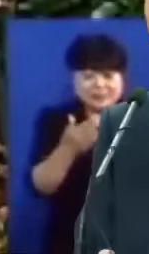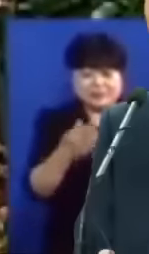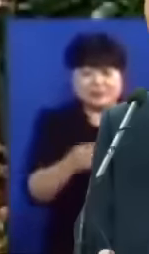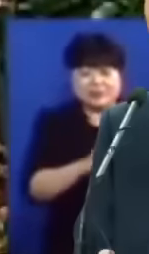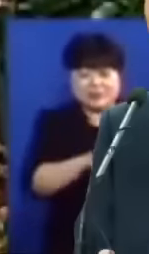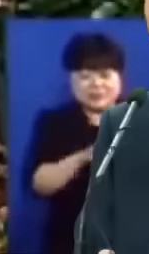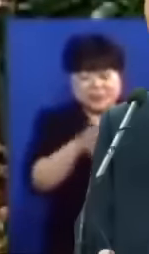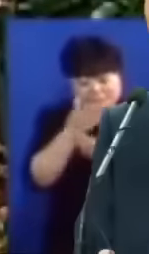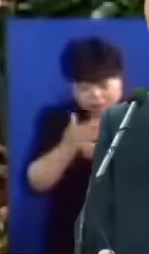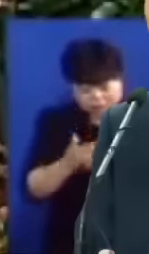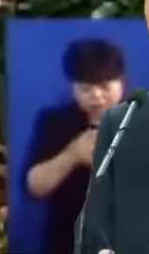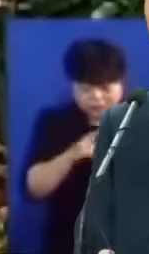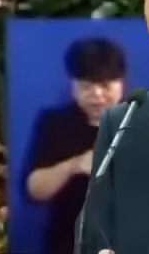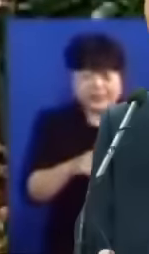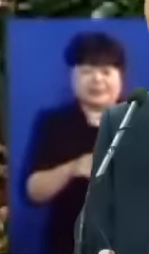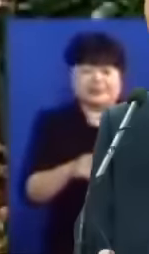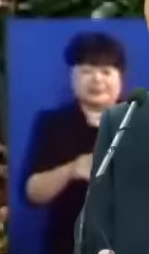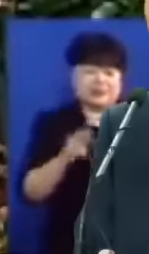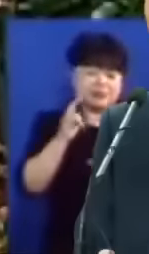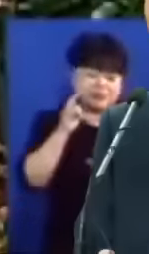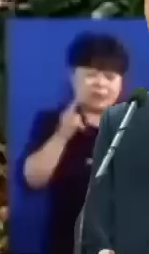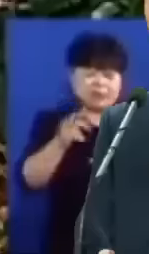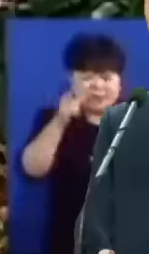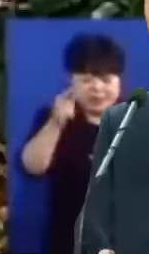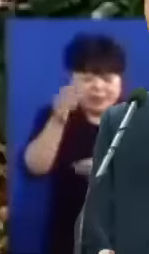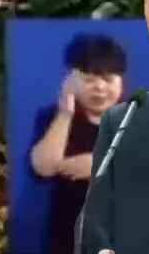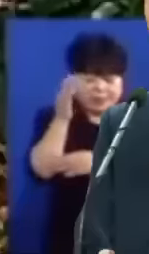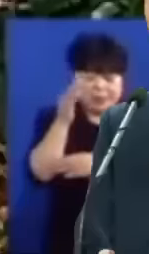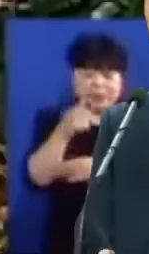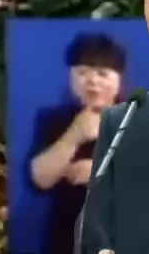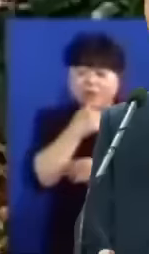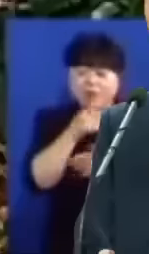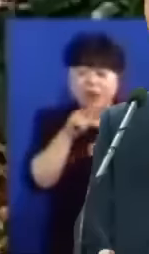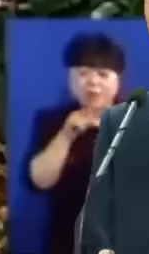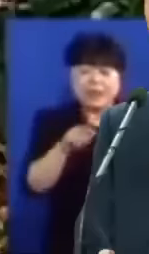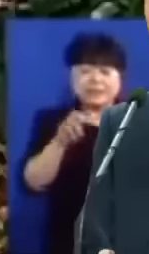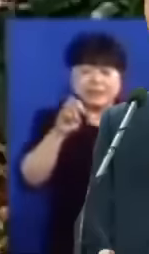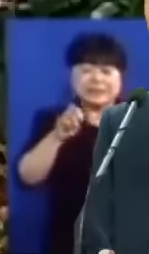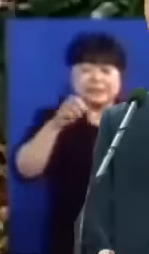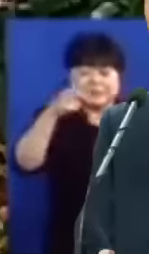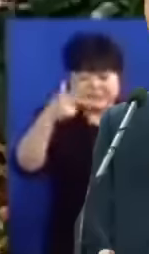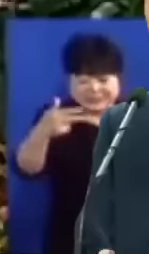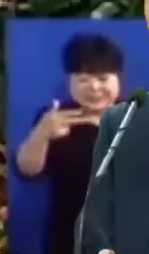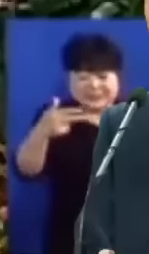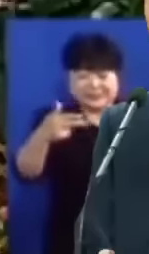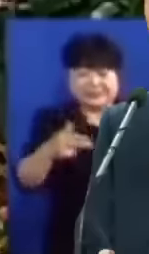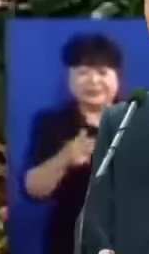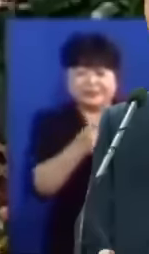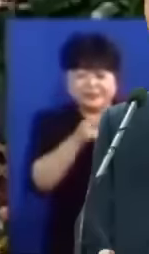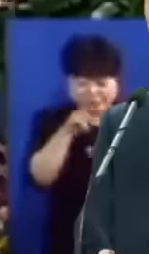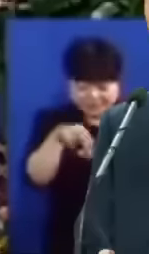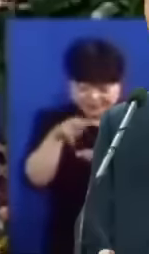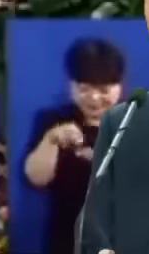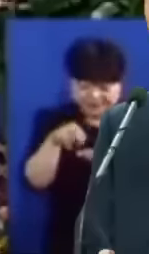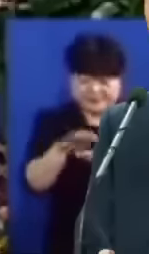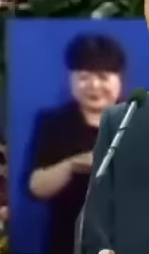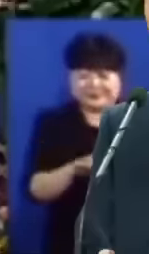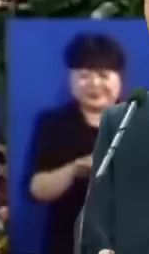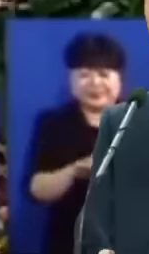얼마나 우리를 사랑한다는 것을 굉장히 강조하고 계십니다. 로마서 8장 31절로 42절 우리 다 같이 한번